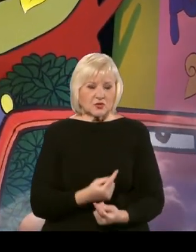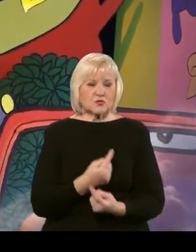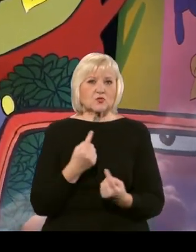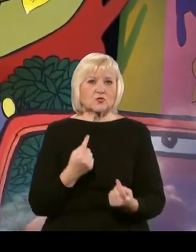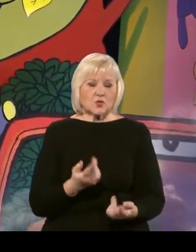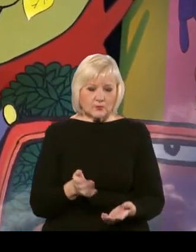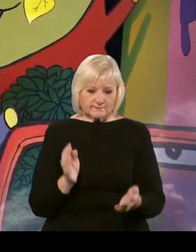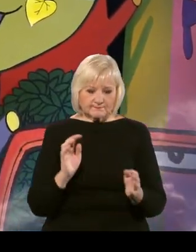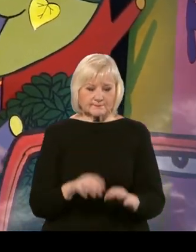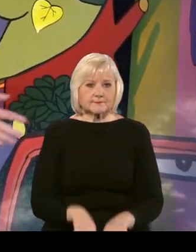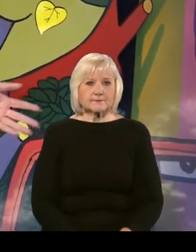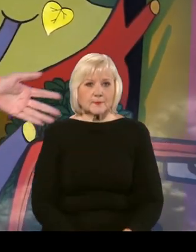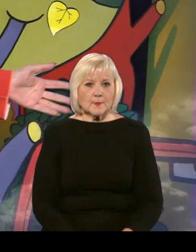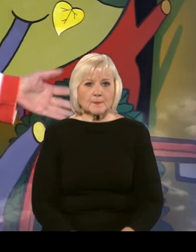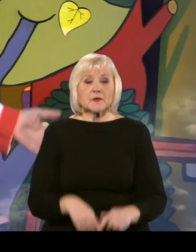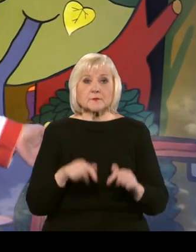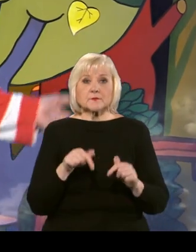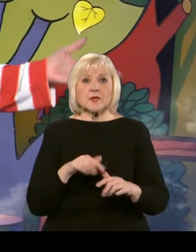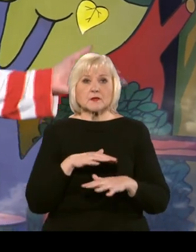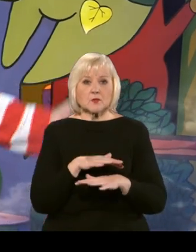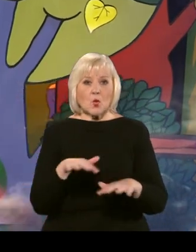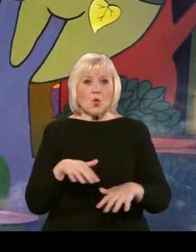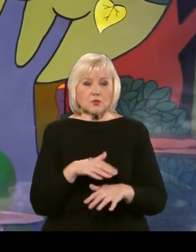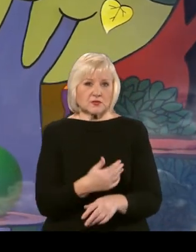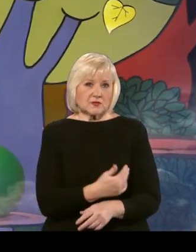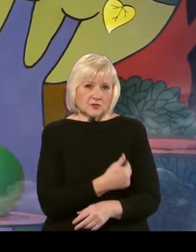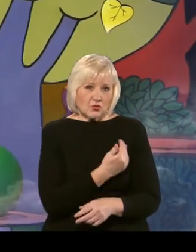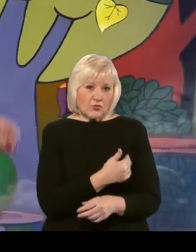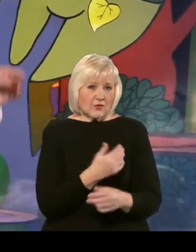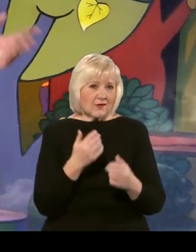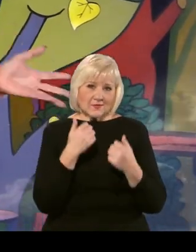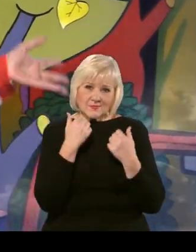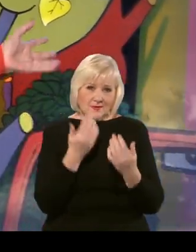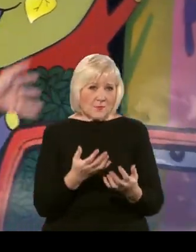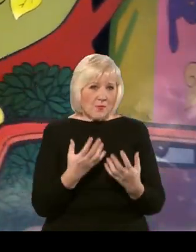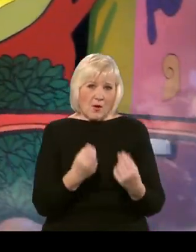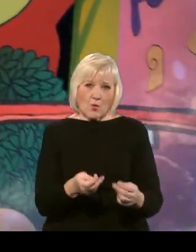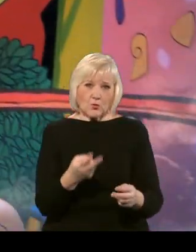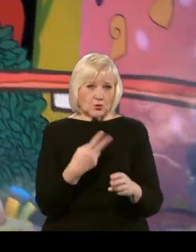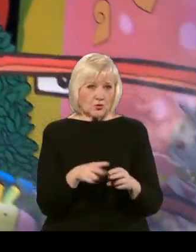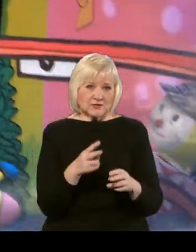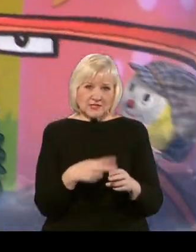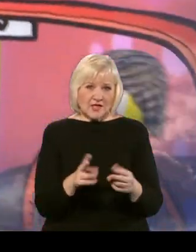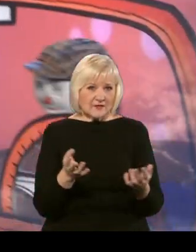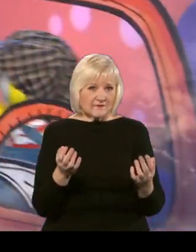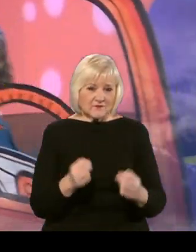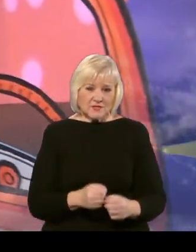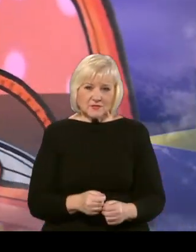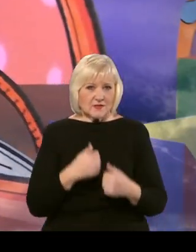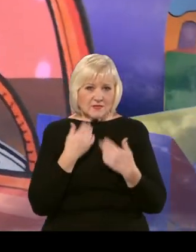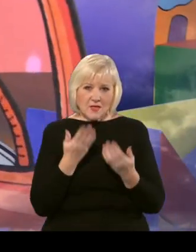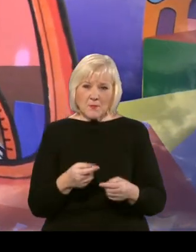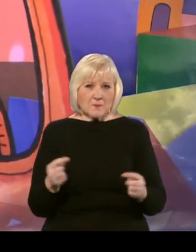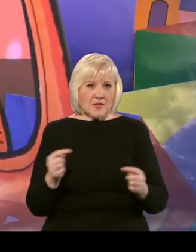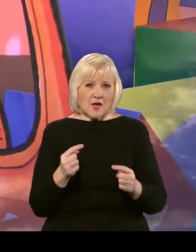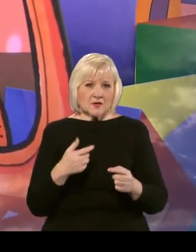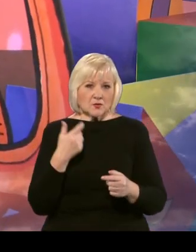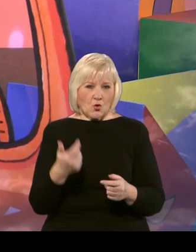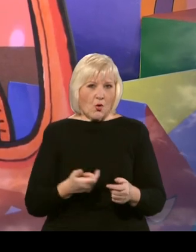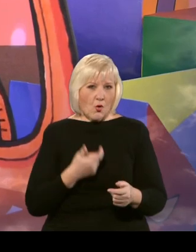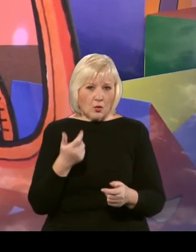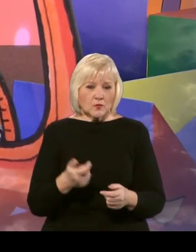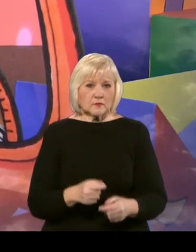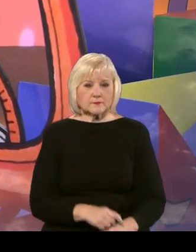velice líto. No. My v kouzelné školce nejsme servis. My tady náhradní kola nemáme. Hmm. A nenašlo by se u